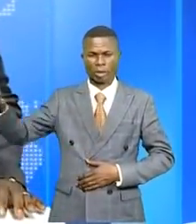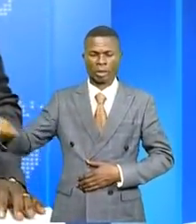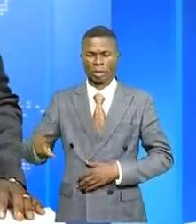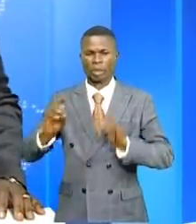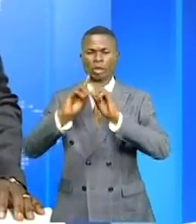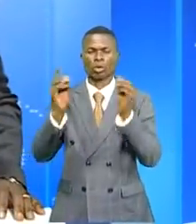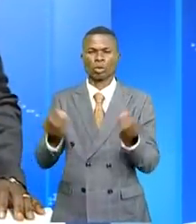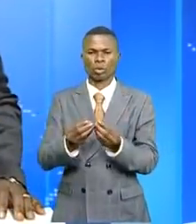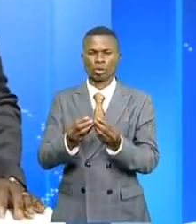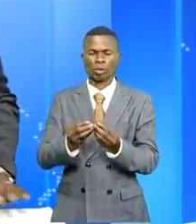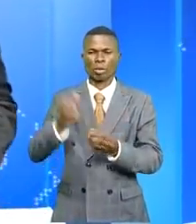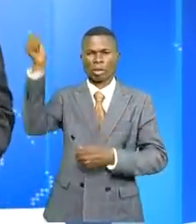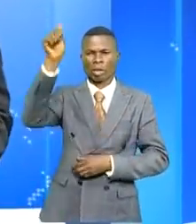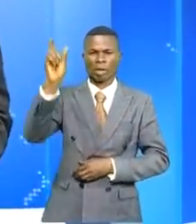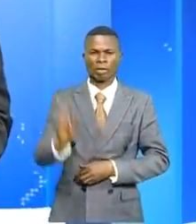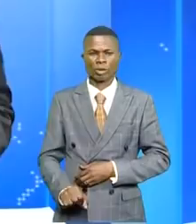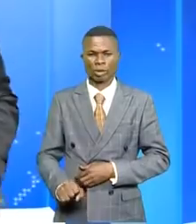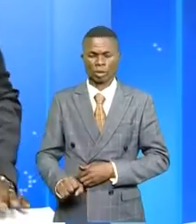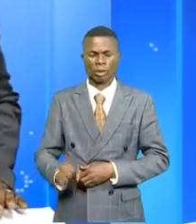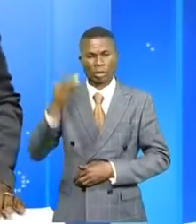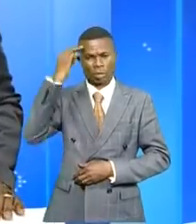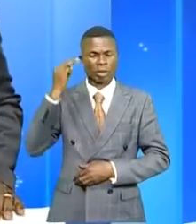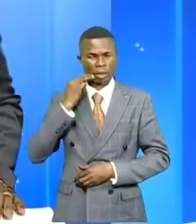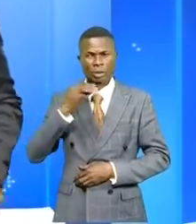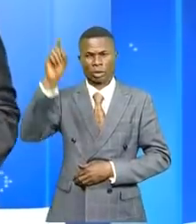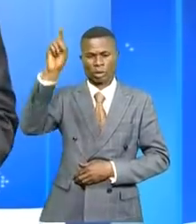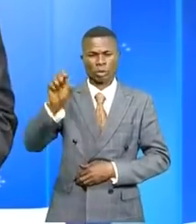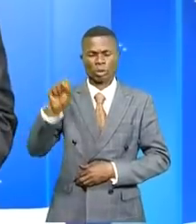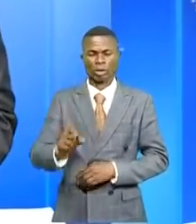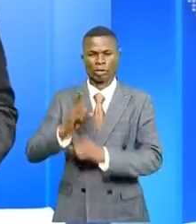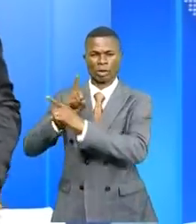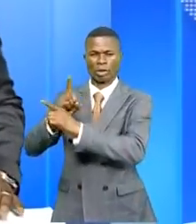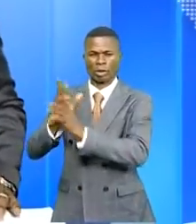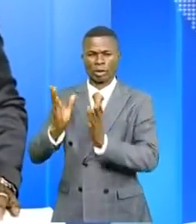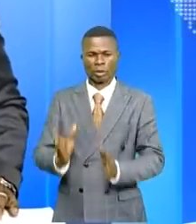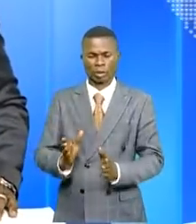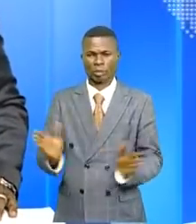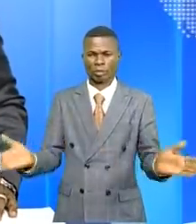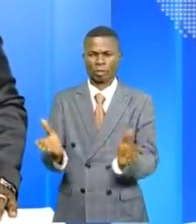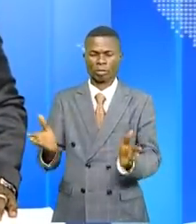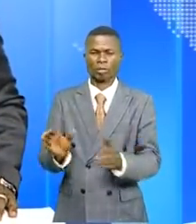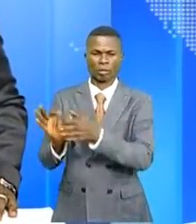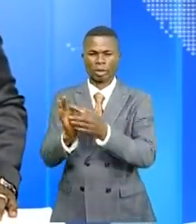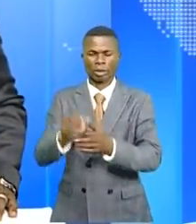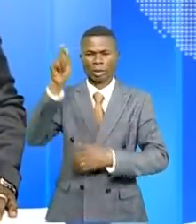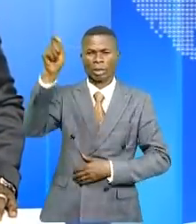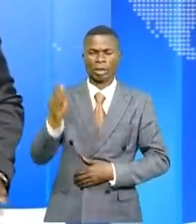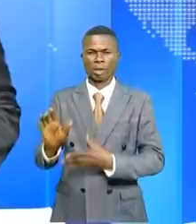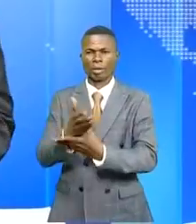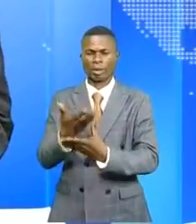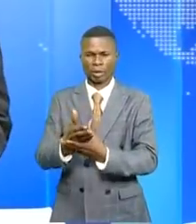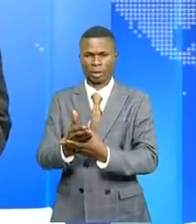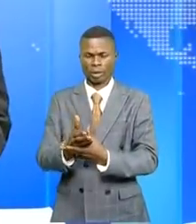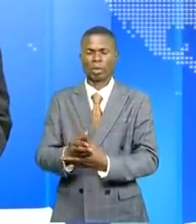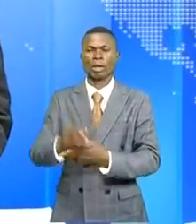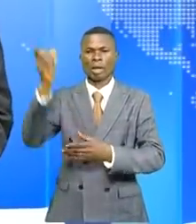délégation sud-africaine conduite par la ministre sud-africaine de la Défense. Il a été question de renforcer la coopération militaire entre le pays